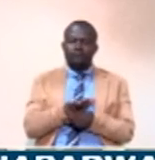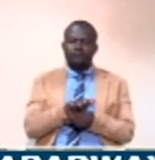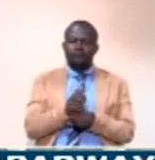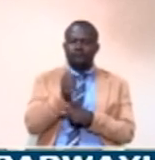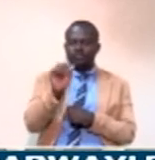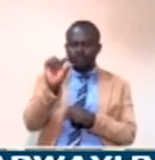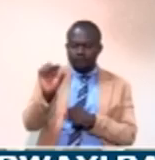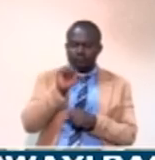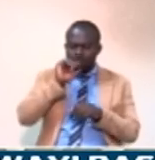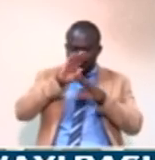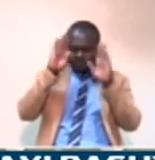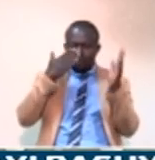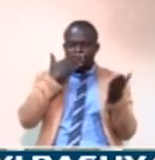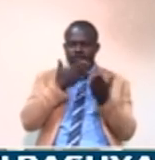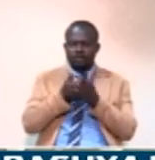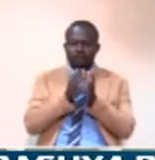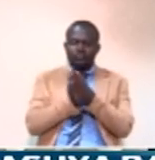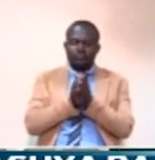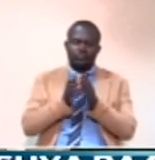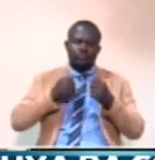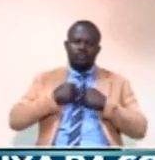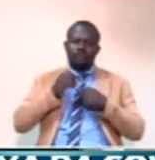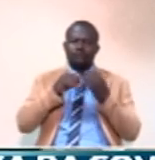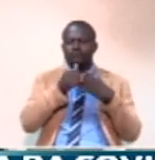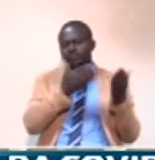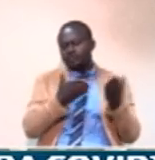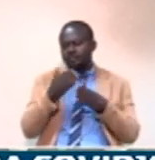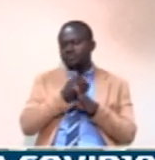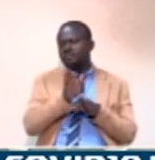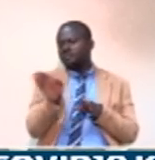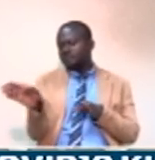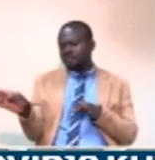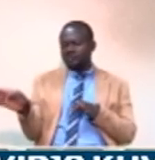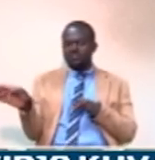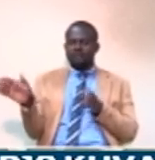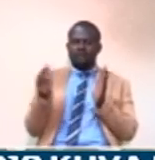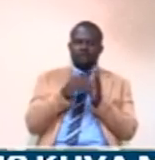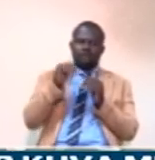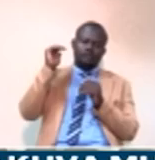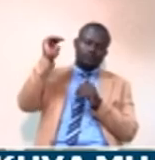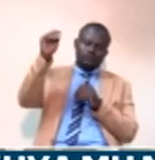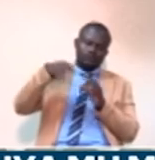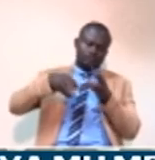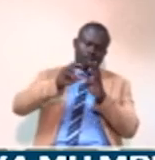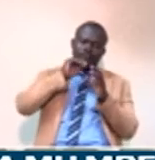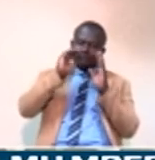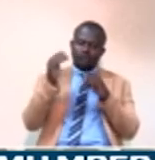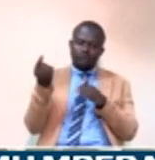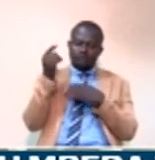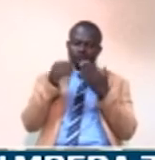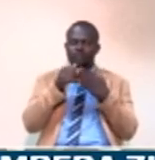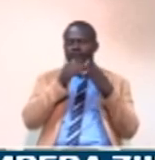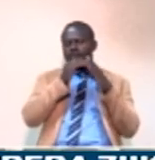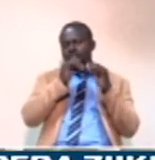bato batasobanukiwe neza n'amateka y'u Rwanda cyangwa se bakakira abayagoreka n'abakuru. Ubyo nta n'umwe wasigara